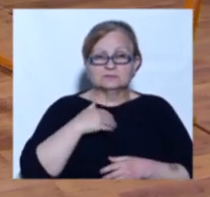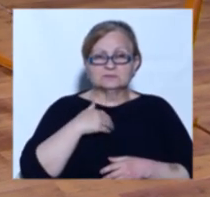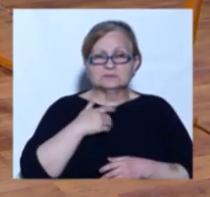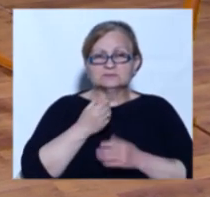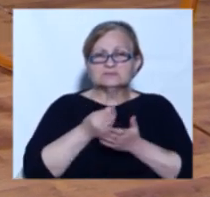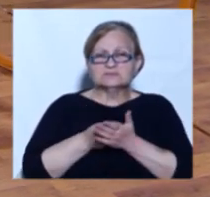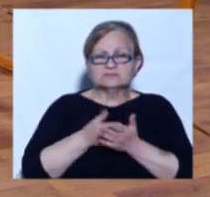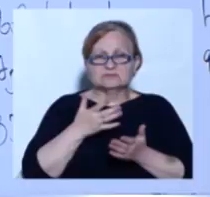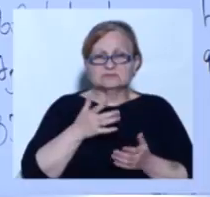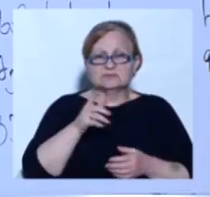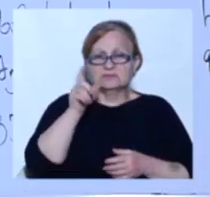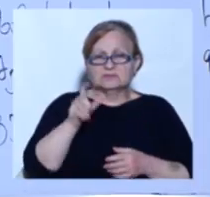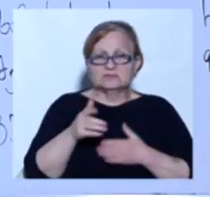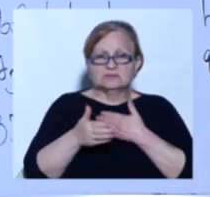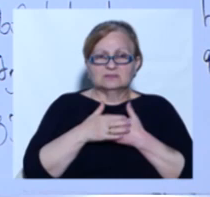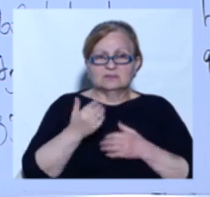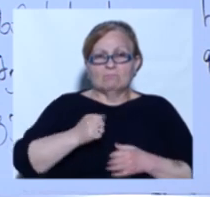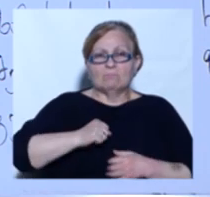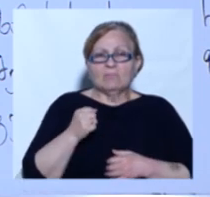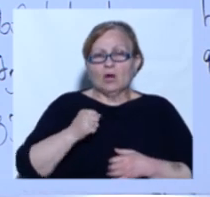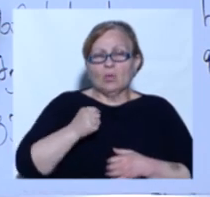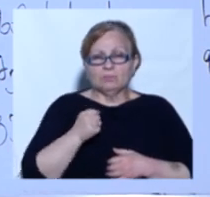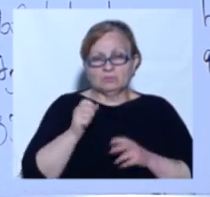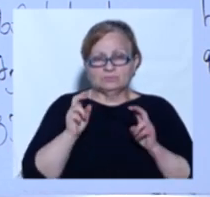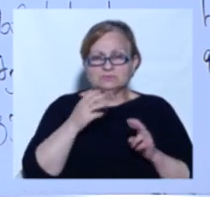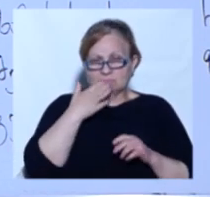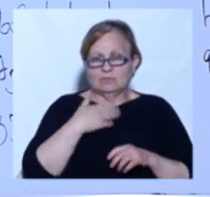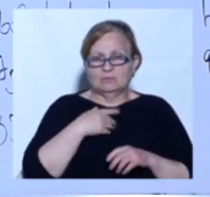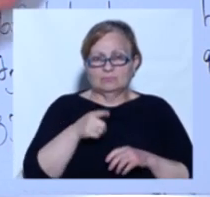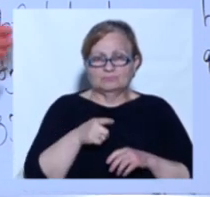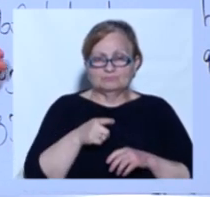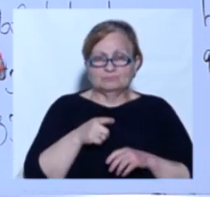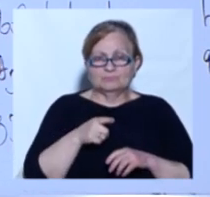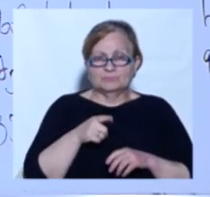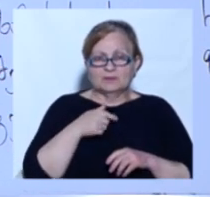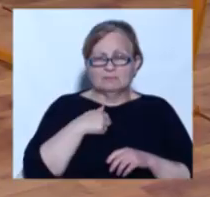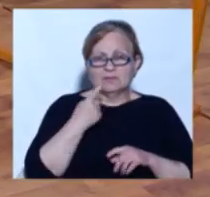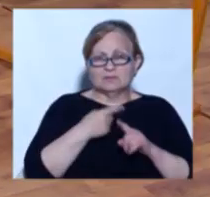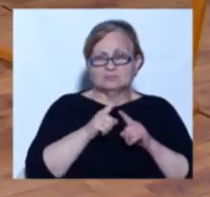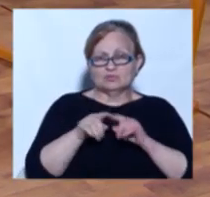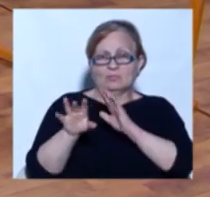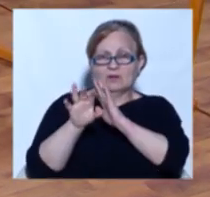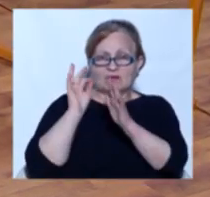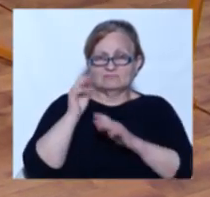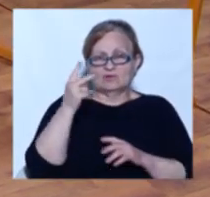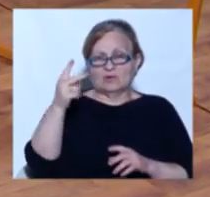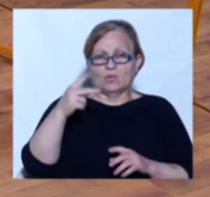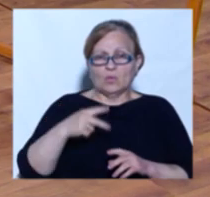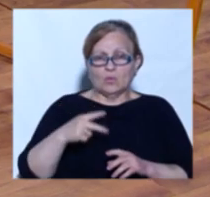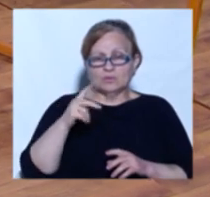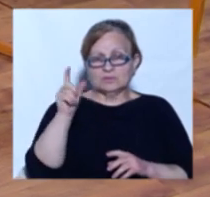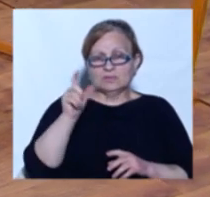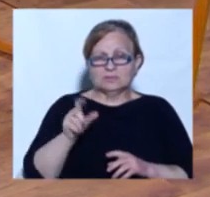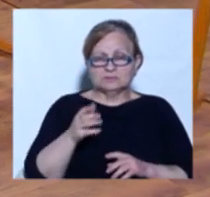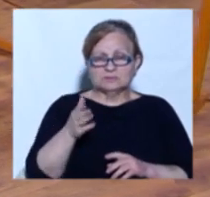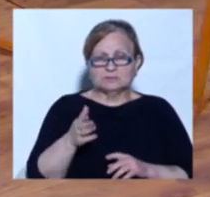ძალიან ძვირფასია და ახლობელი მეგობრობის თემა. და სწორედ ამ მიზნით შევარჩი ეს ორი ჰაიკუ, რადგანაც მგონია,